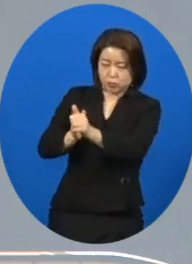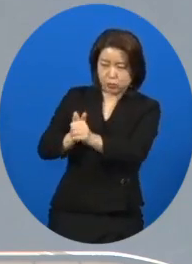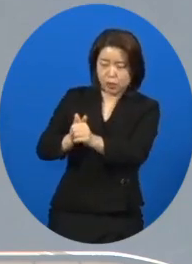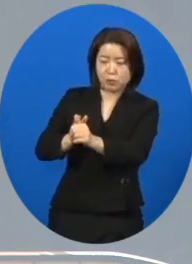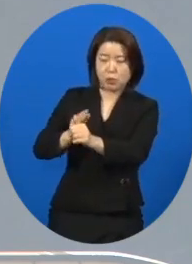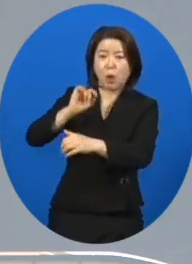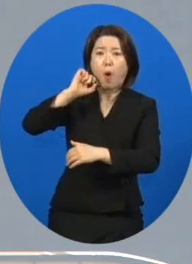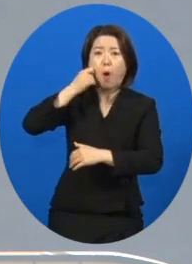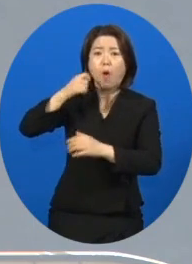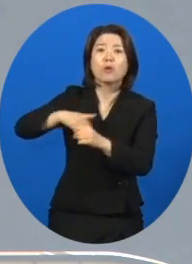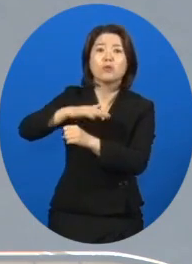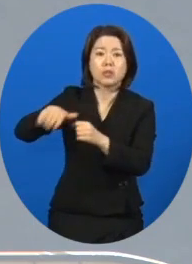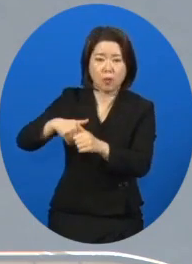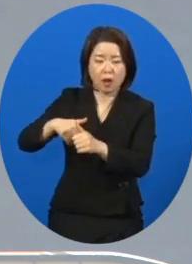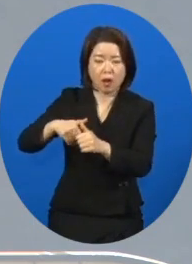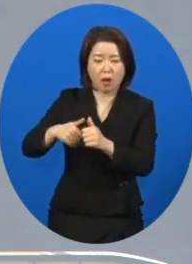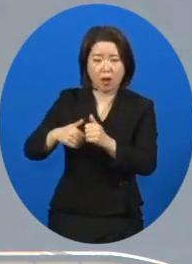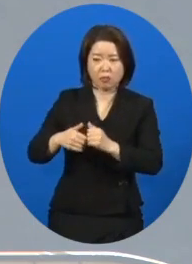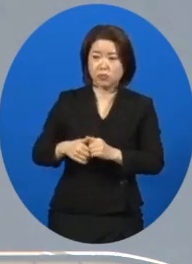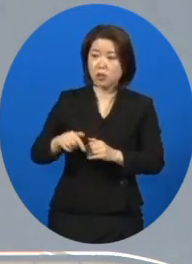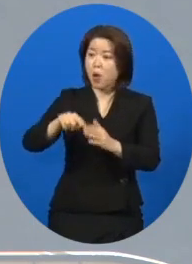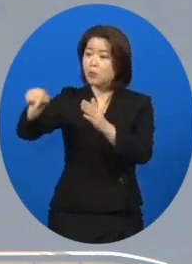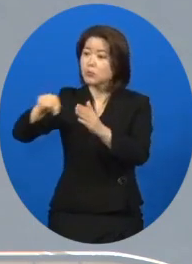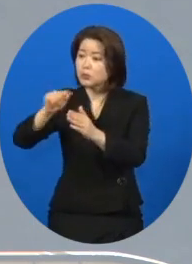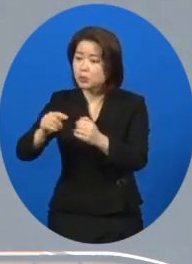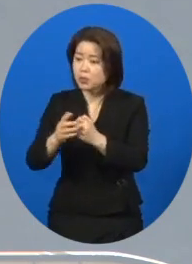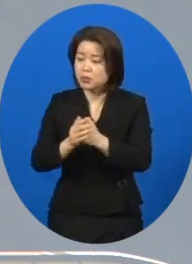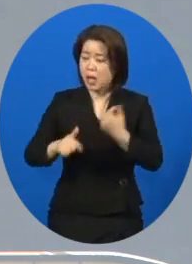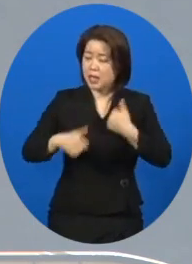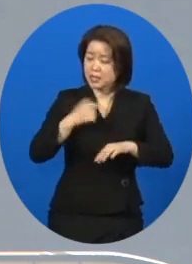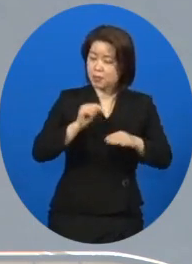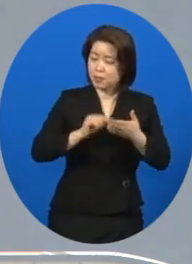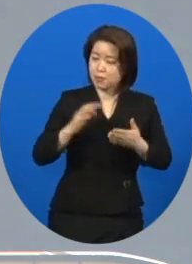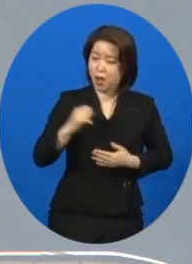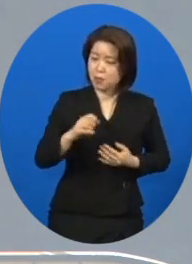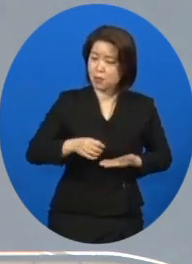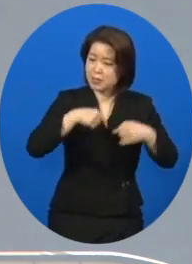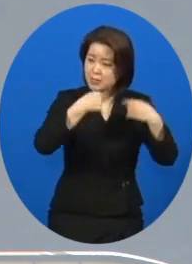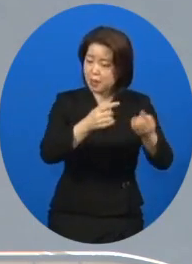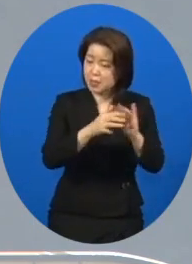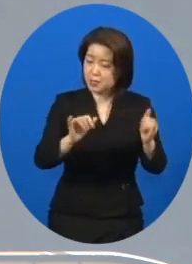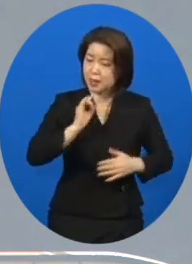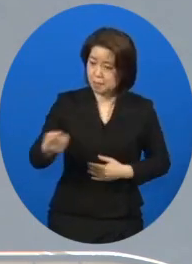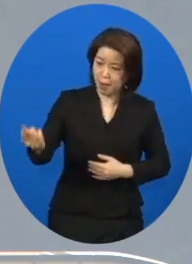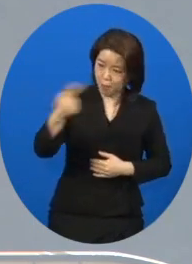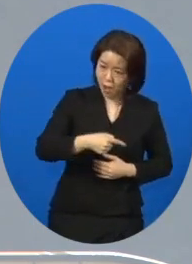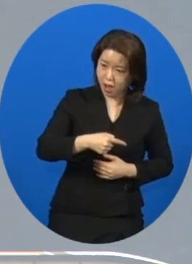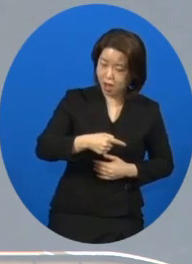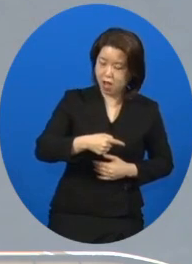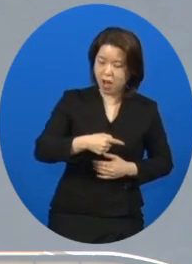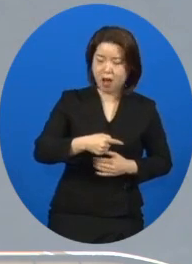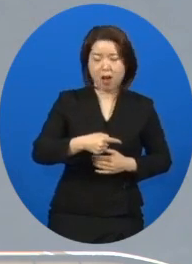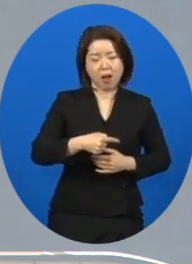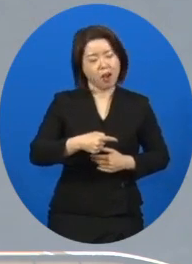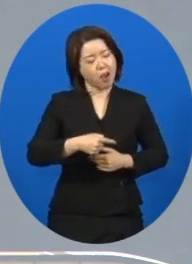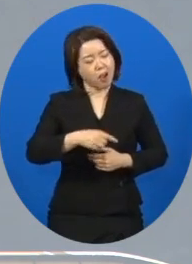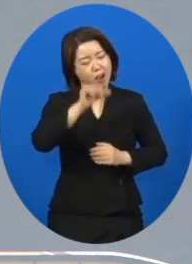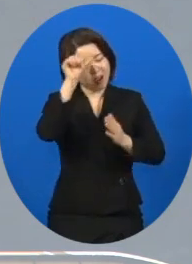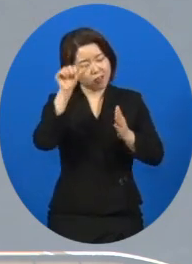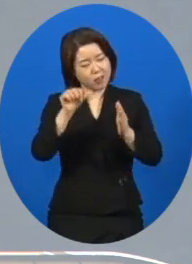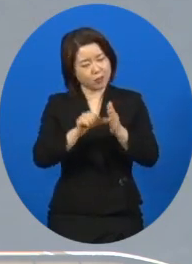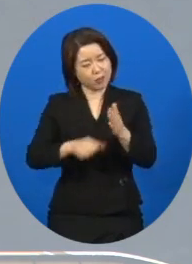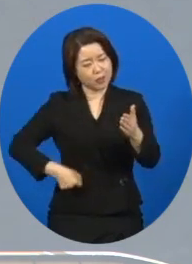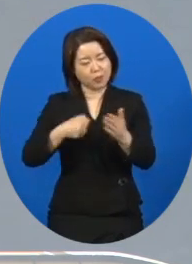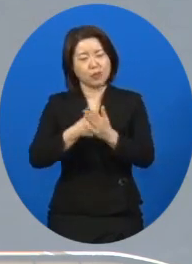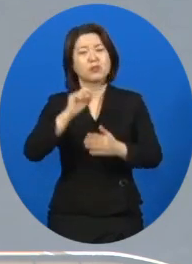기쁨 마음으로만 헌금할 사람만 헌금하라니 장로님들도 결정하기가 참 어려웠을